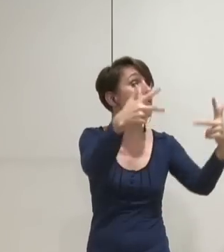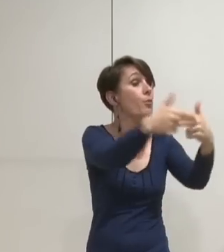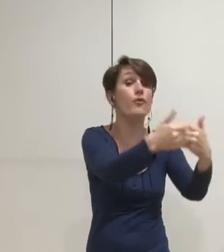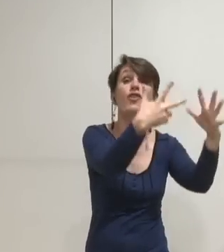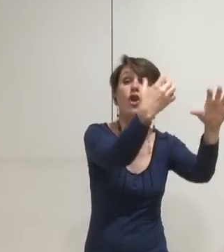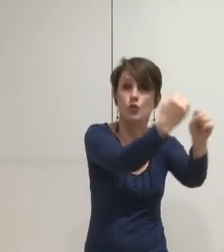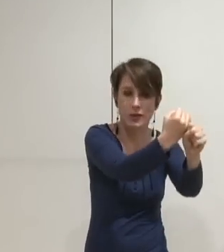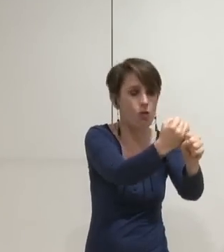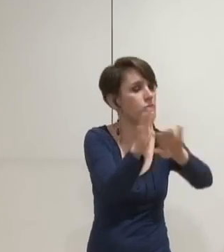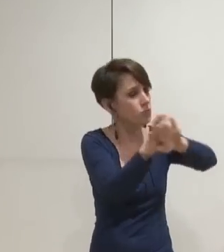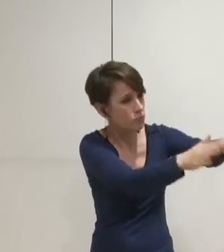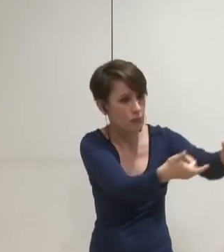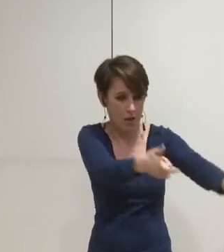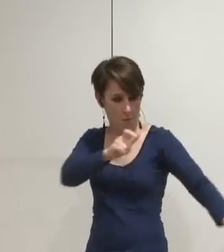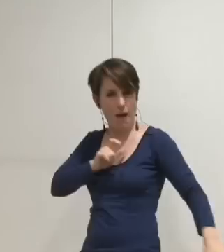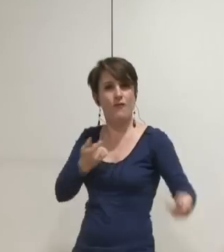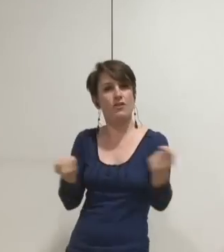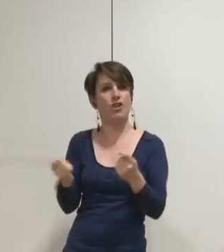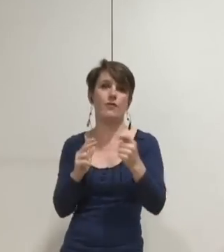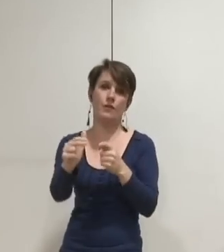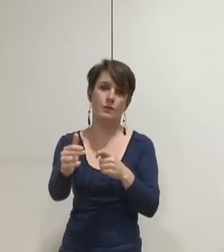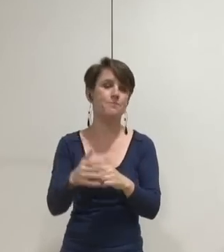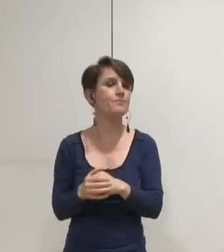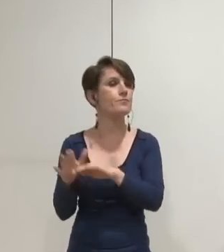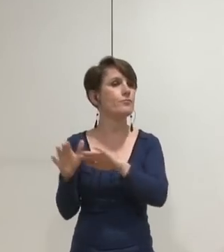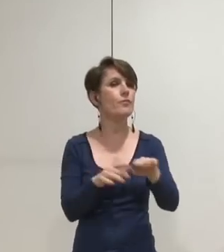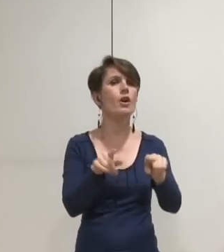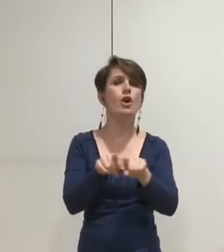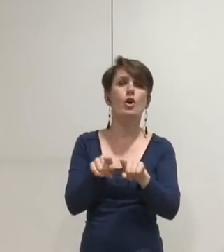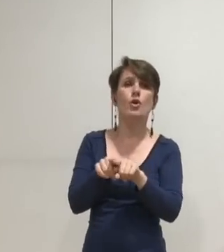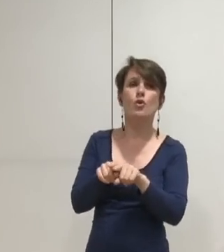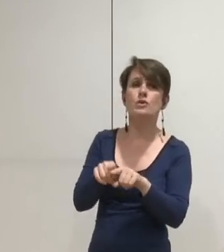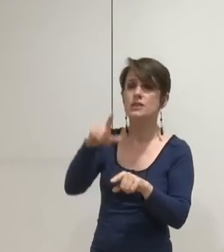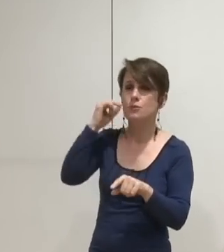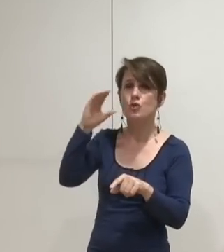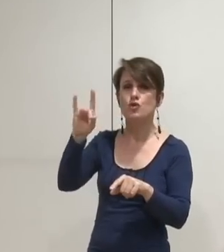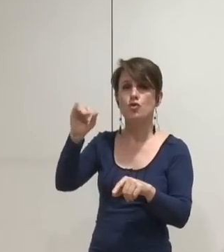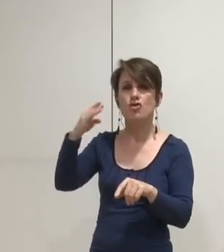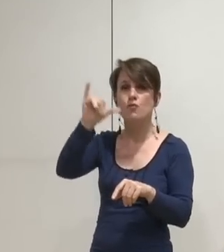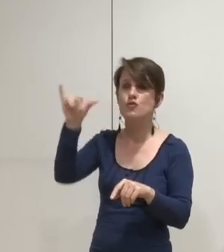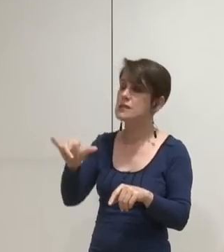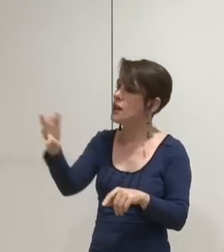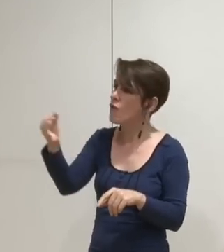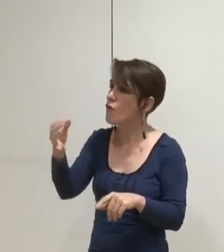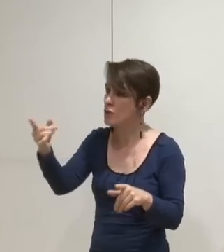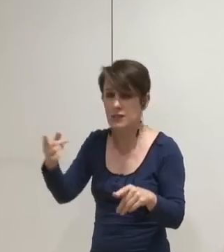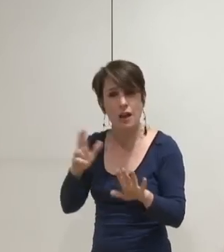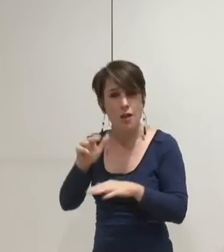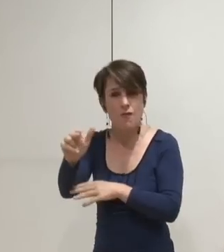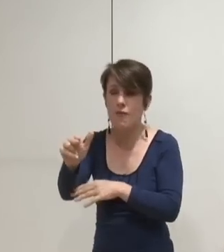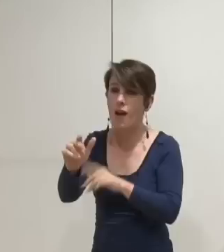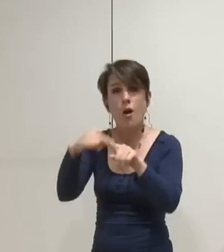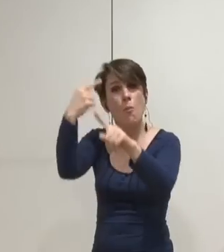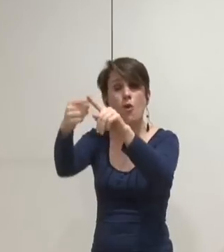enfin vous nous dites monsieur chamusi là encore que cette décision impactera la prochaine municipalité mais encore heureux c'est ce qu'on appelle la continuité du